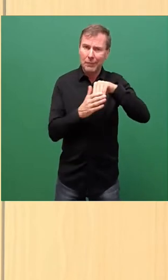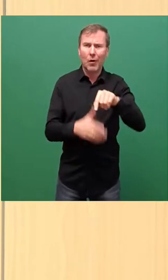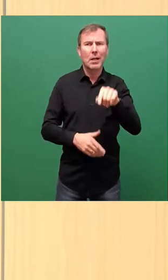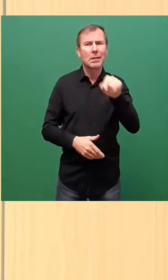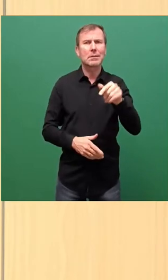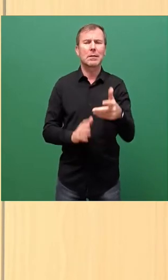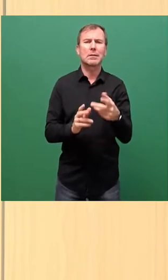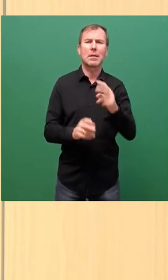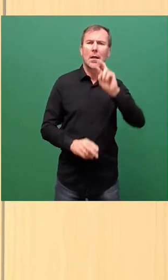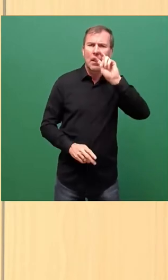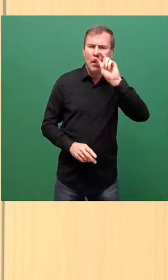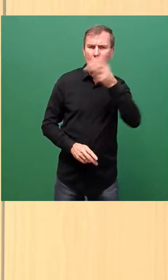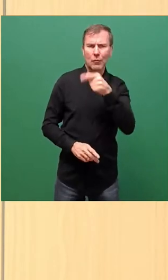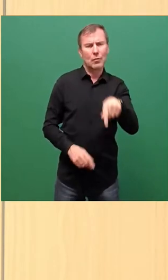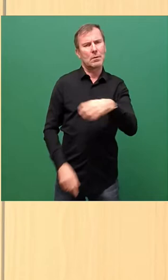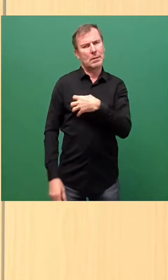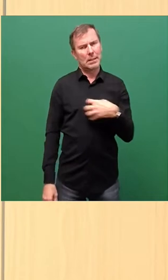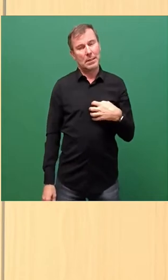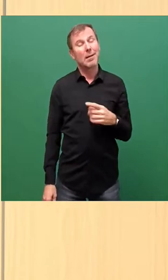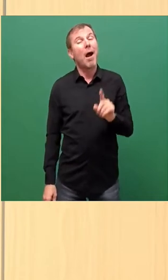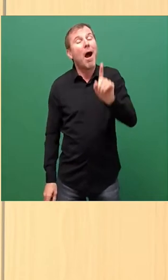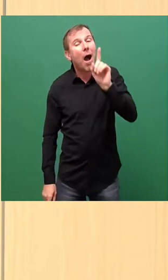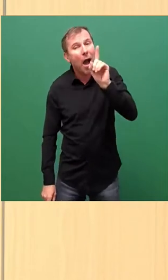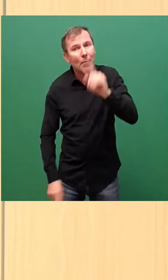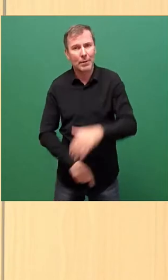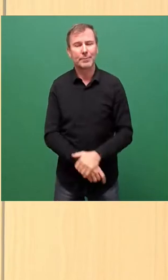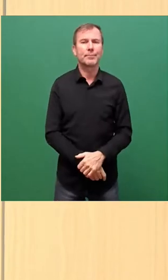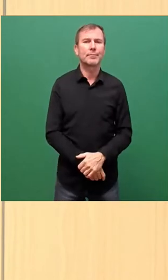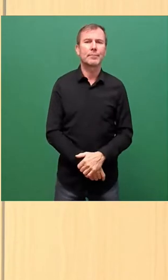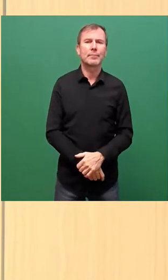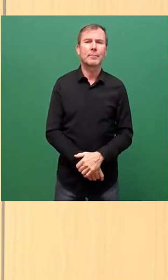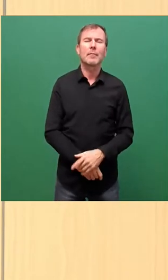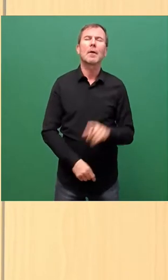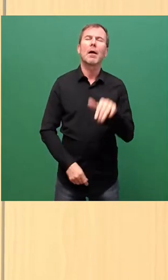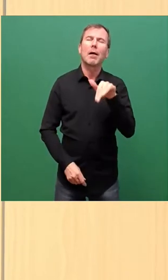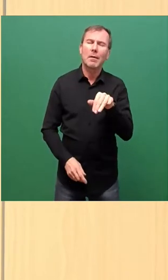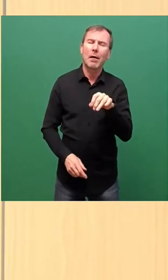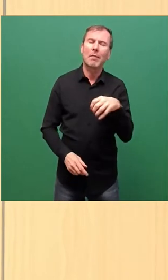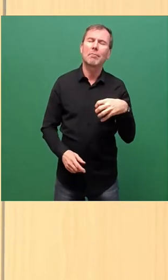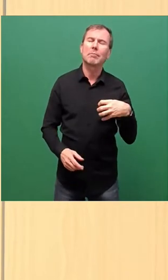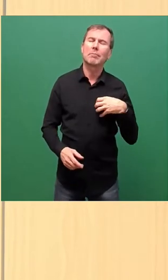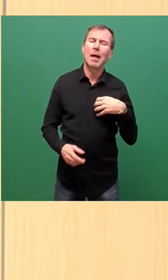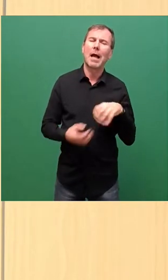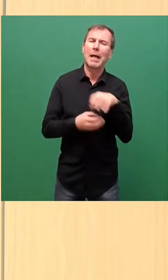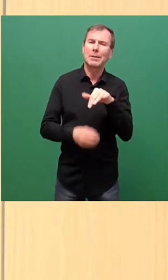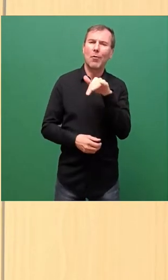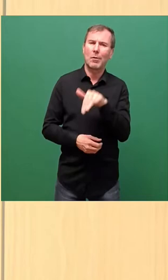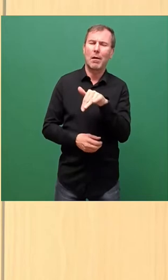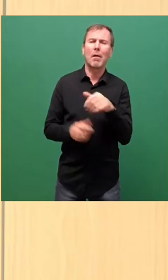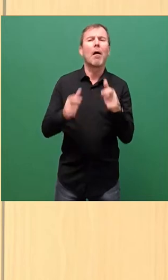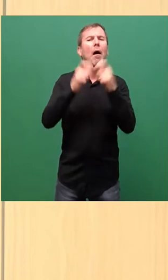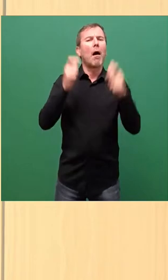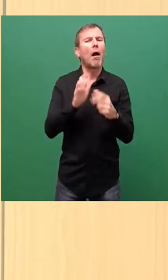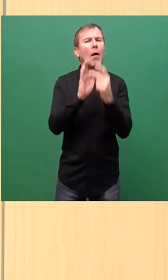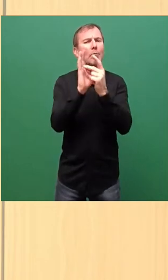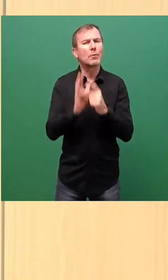in Dresden. Aber natürlich, es ist auch nicht frei von Risiken. Es gibt gewisse Rahmenbedingungen, die man sich anschauen muss. Wie funktioniert